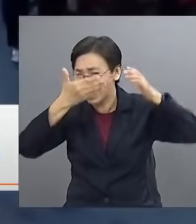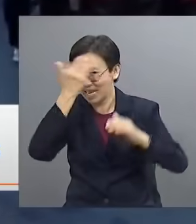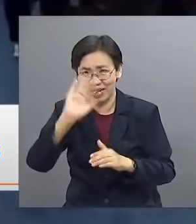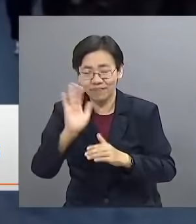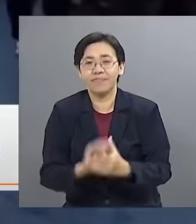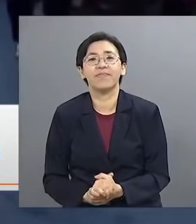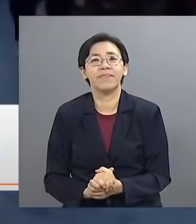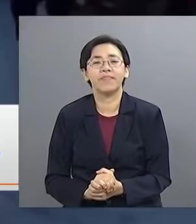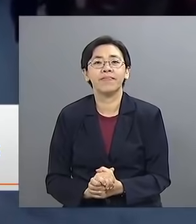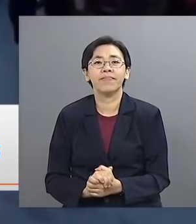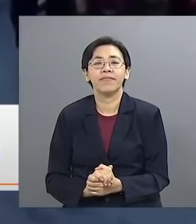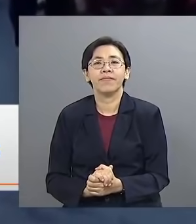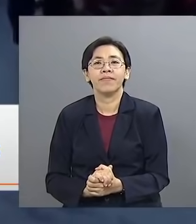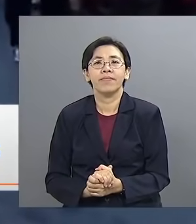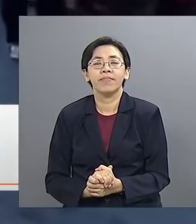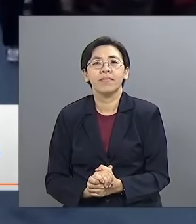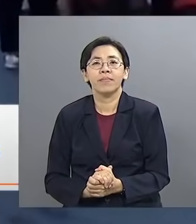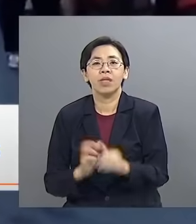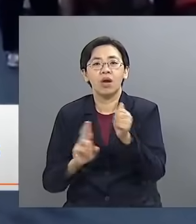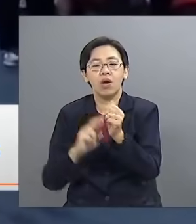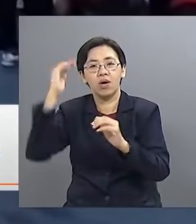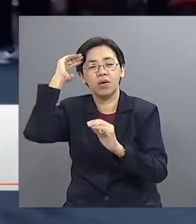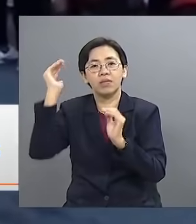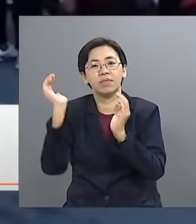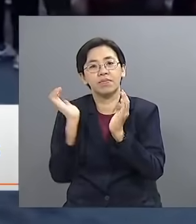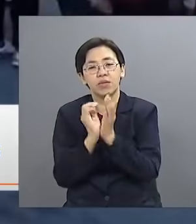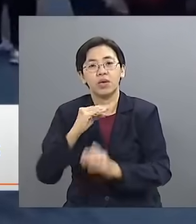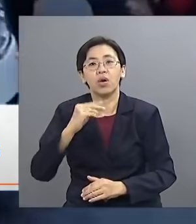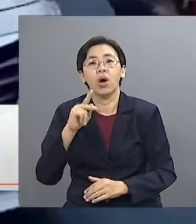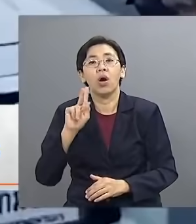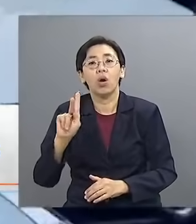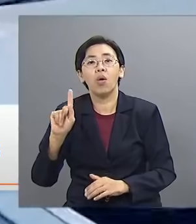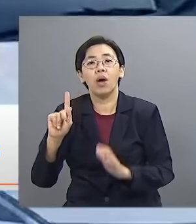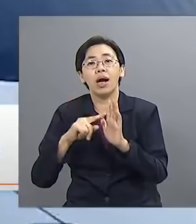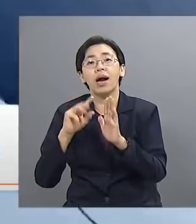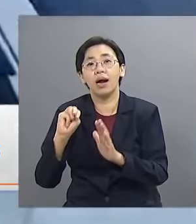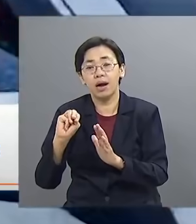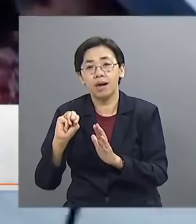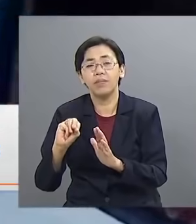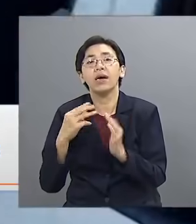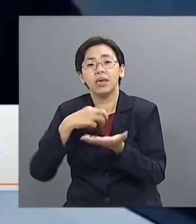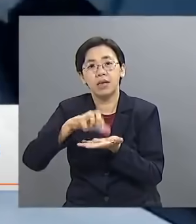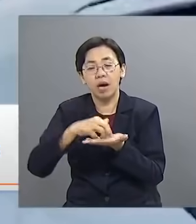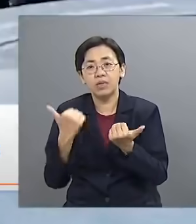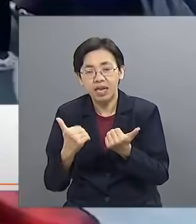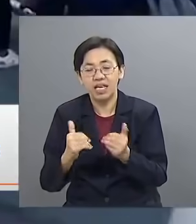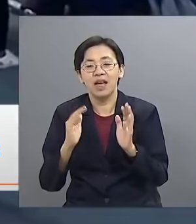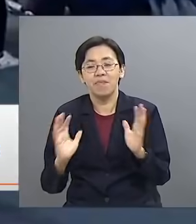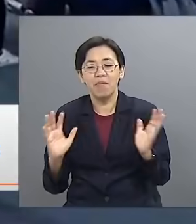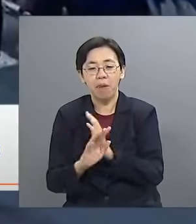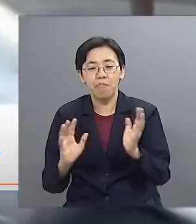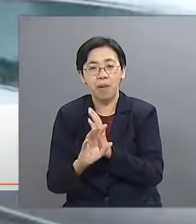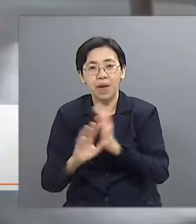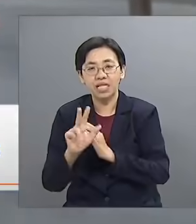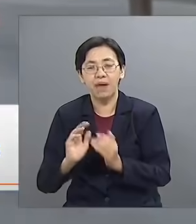องสารวัตรธุรการสถานีตำรวจภูธรโคกขามก็บอกว่าการตั้งด่านเนี่ยแบ่งเป็น3ผลัดด้วยกันนะคะผลัดละ8ชั่วโม